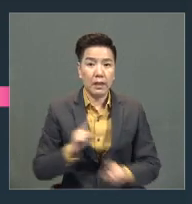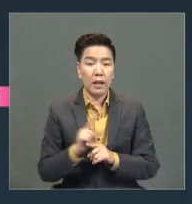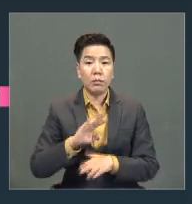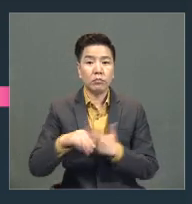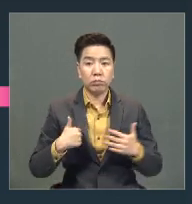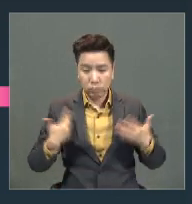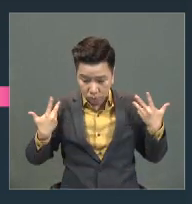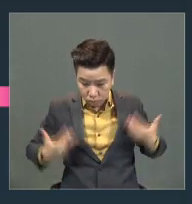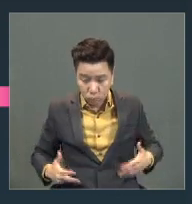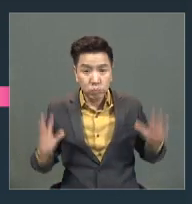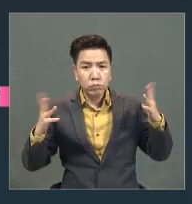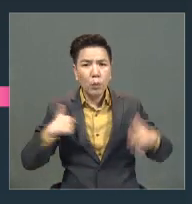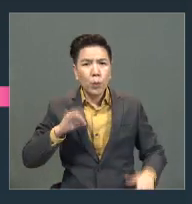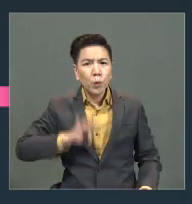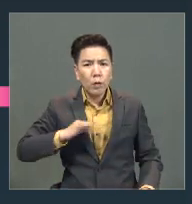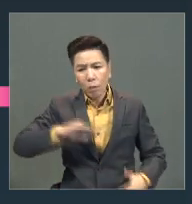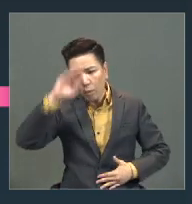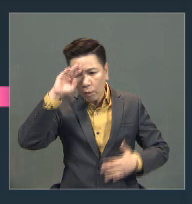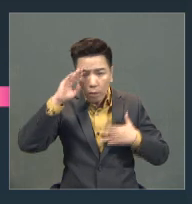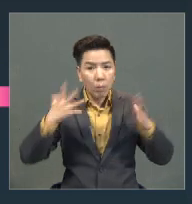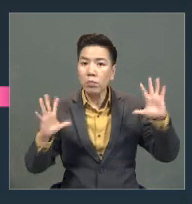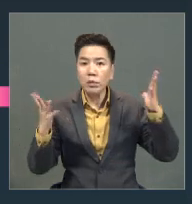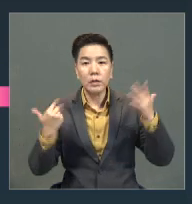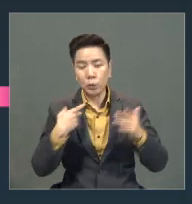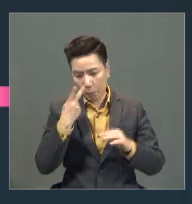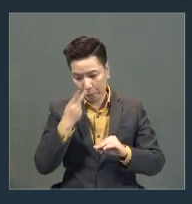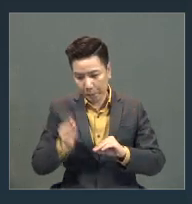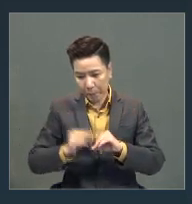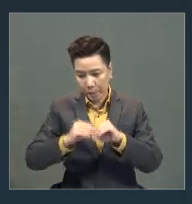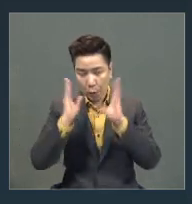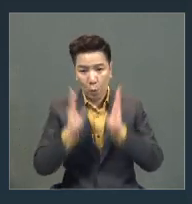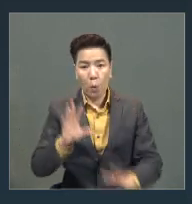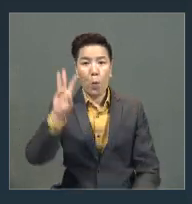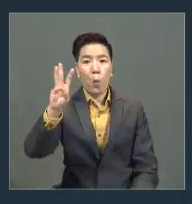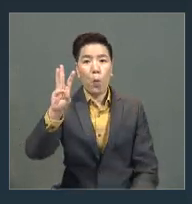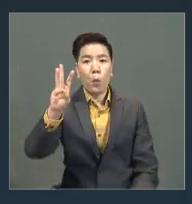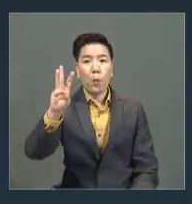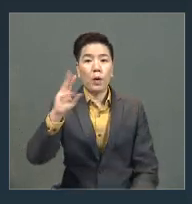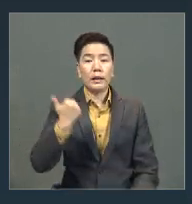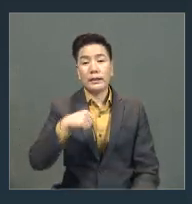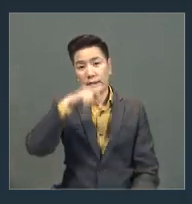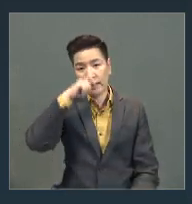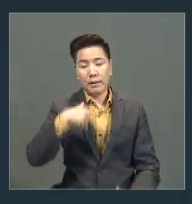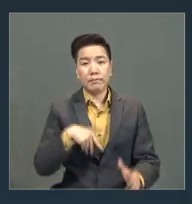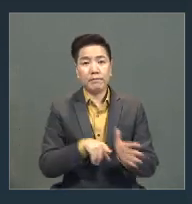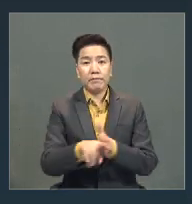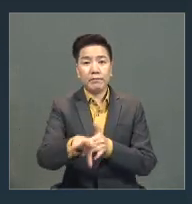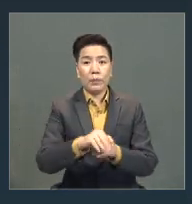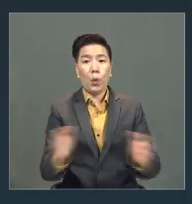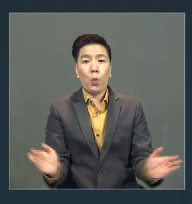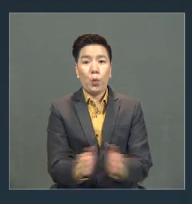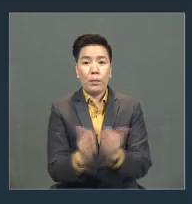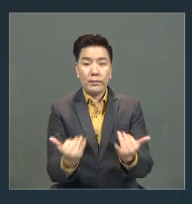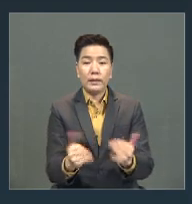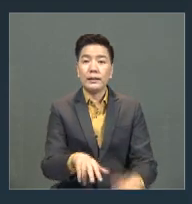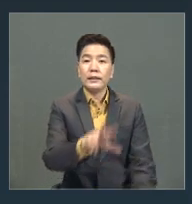งหมดไม่มีอาการเช่นเดียวกันจากการเพิ่มขึ้น6คนในวันนี้ค่ะก็ส่งผลให้ยอดรวมผู้ป่วยสะสมของไทย